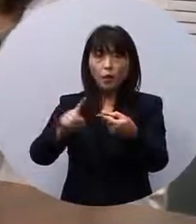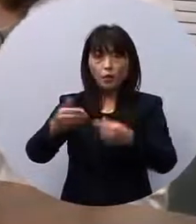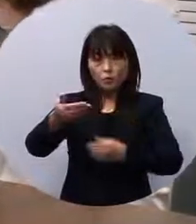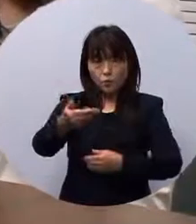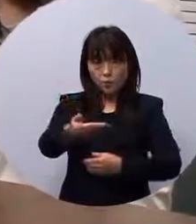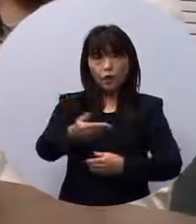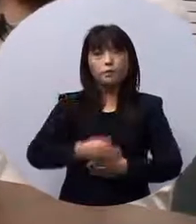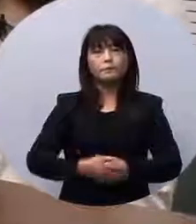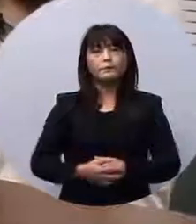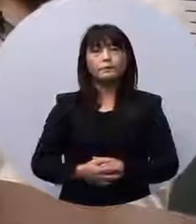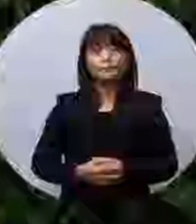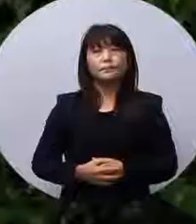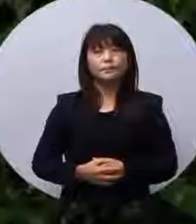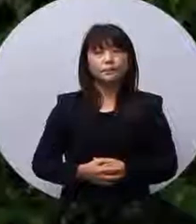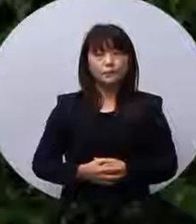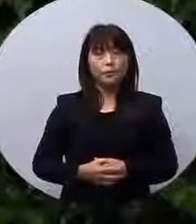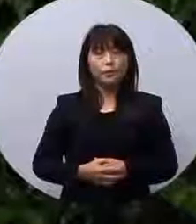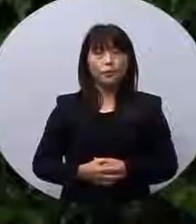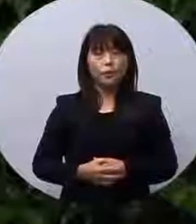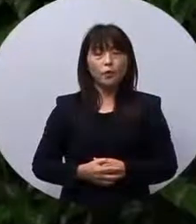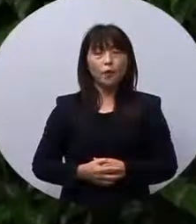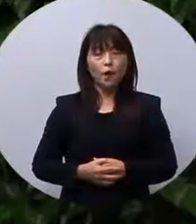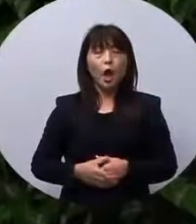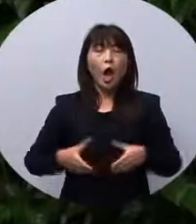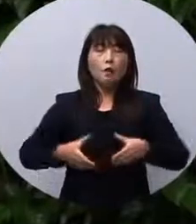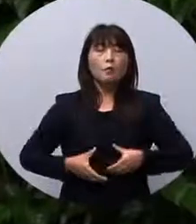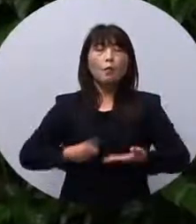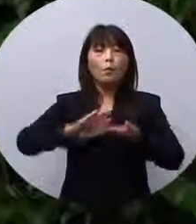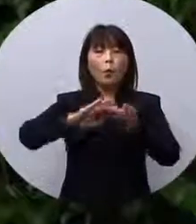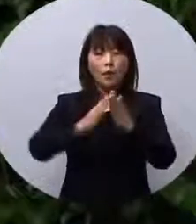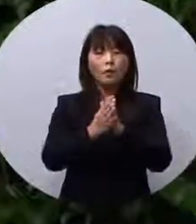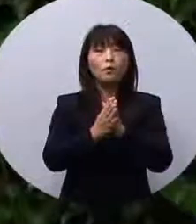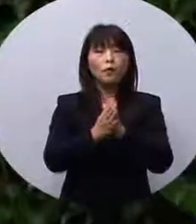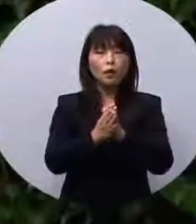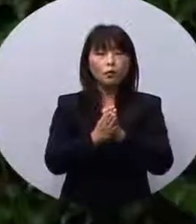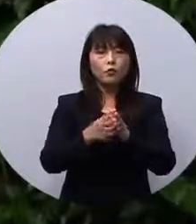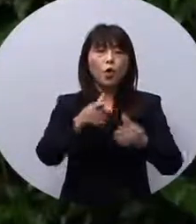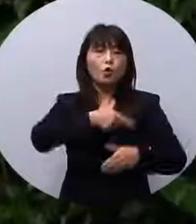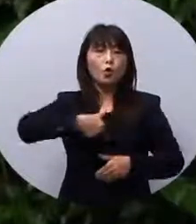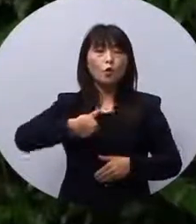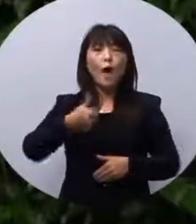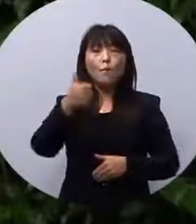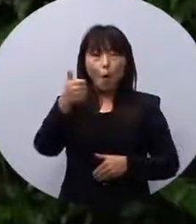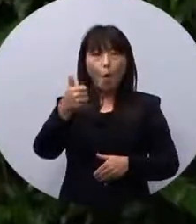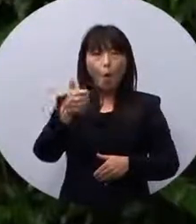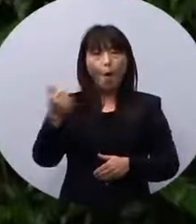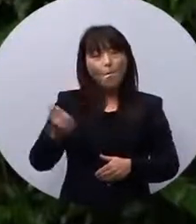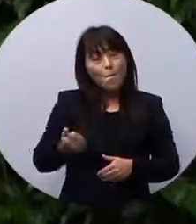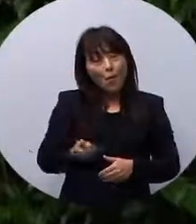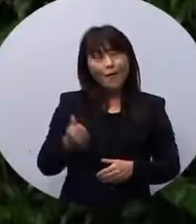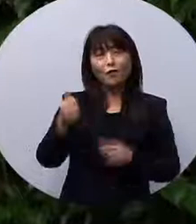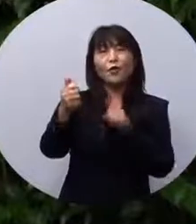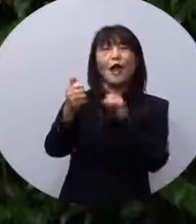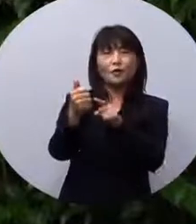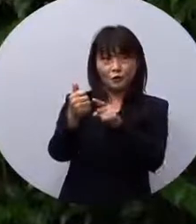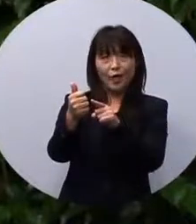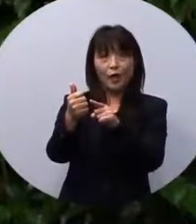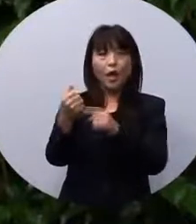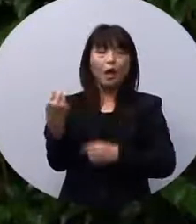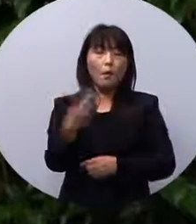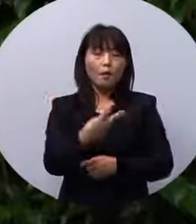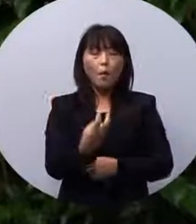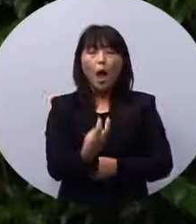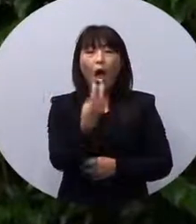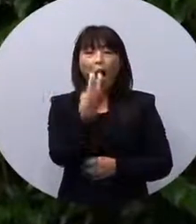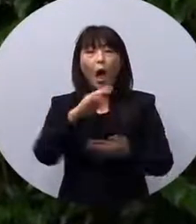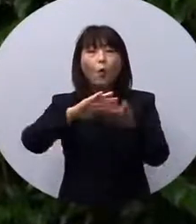ことが行われているんですか？ 熊本県で行われているくまモン、ゆるキャラでございますけれども、あるいは香